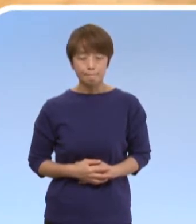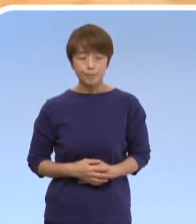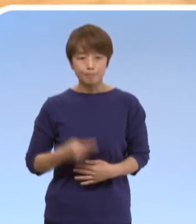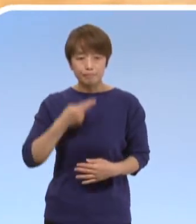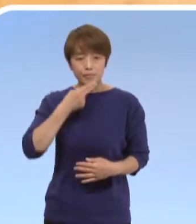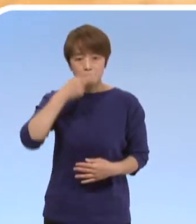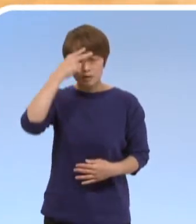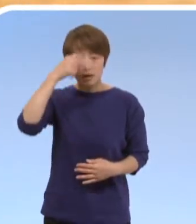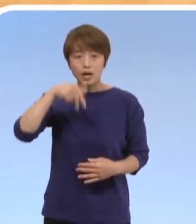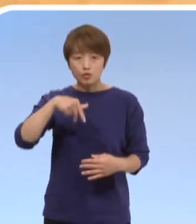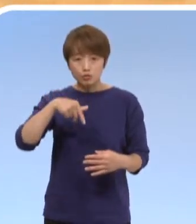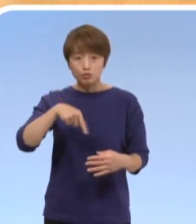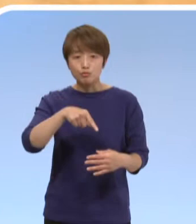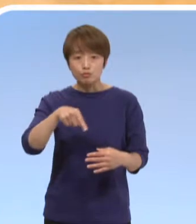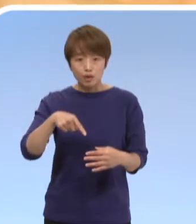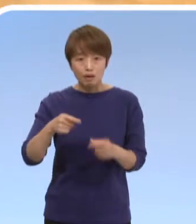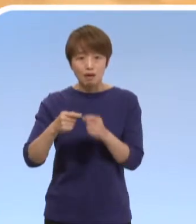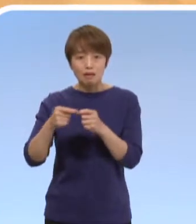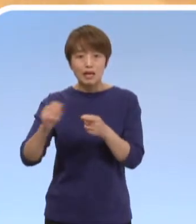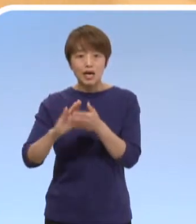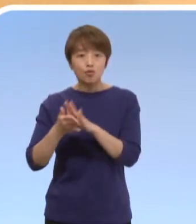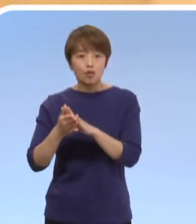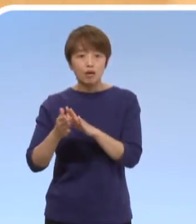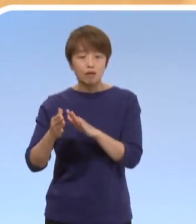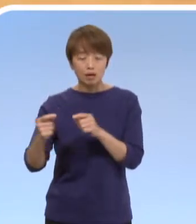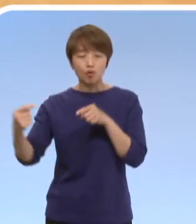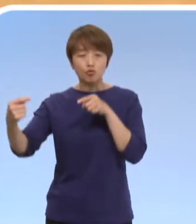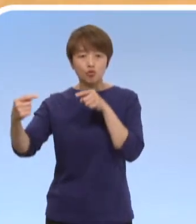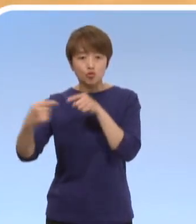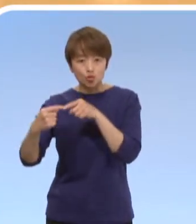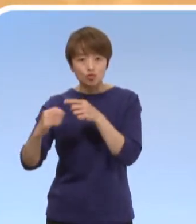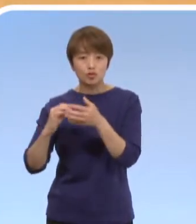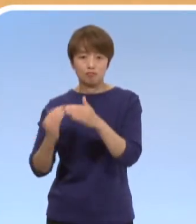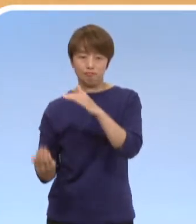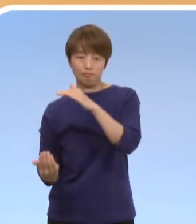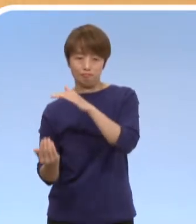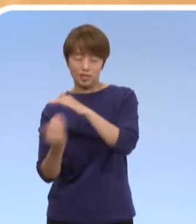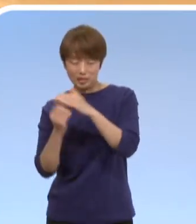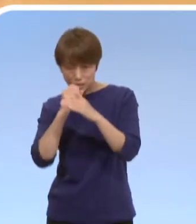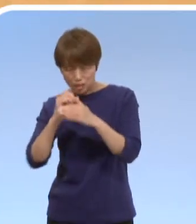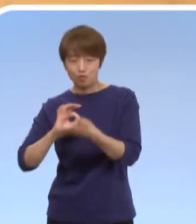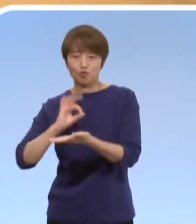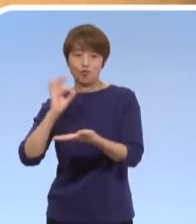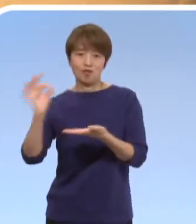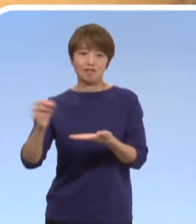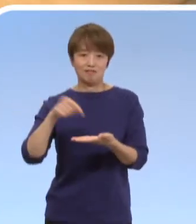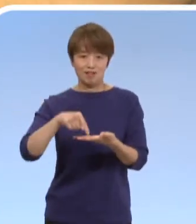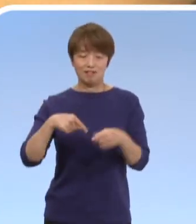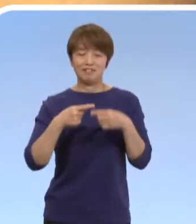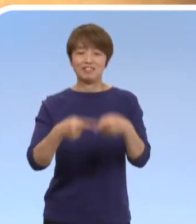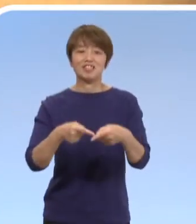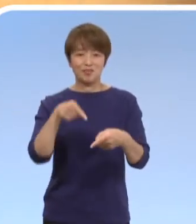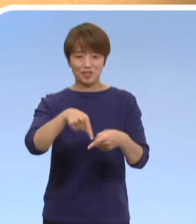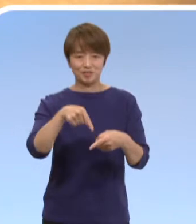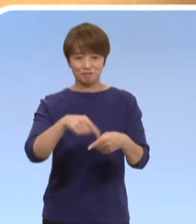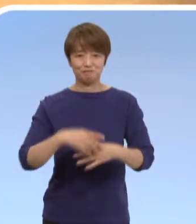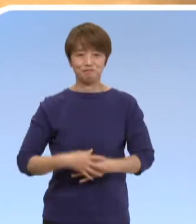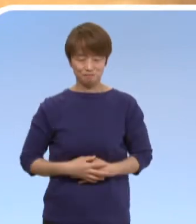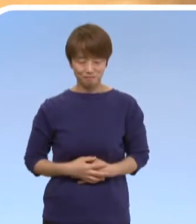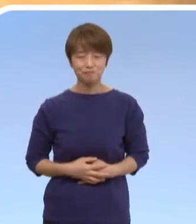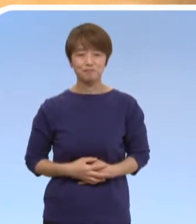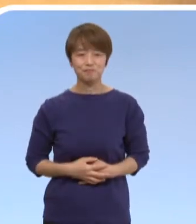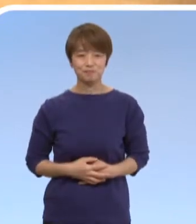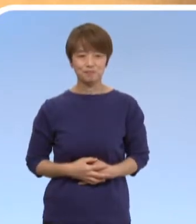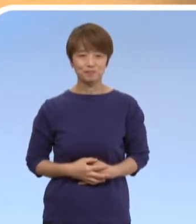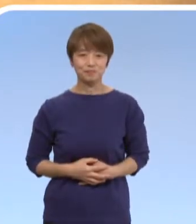使用している酒粕は長野県の酒蔵から最高級のものを直接仕入れているそうです。